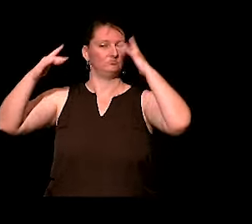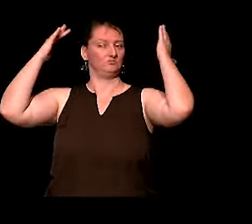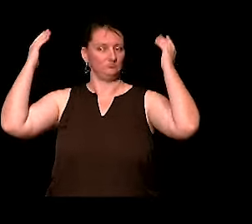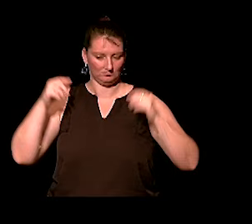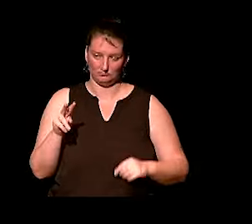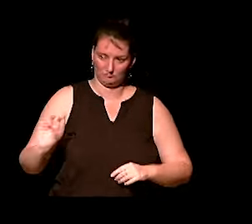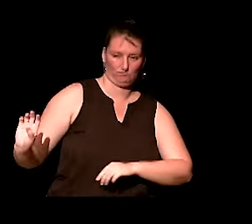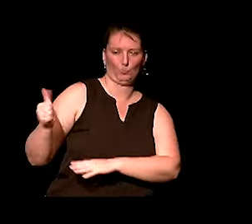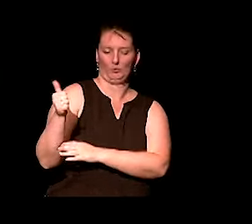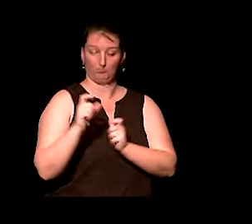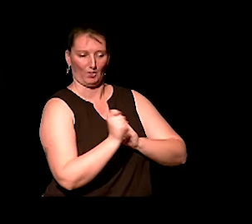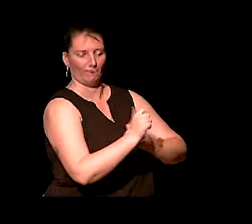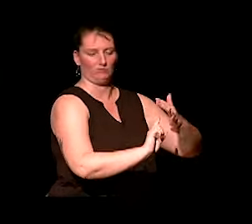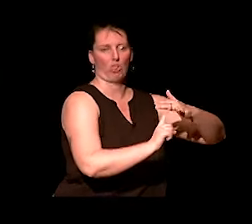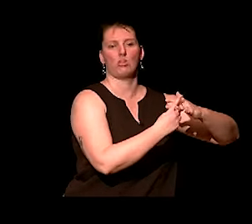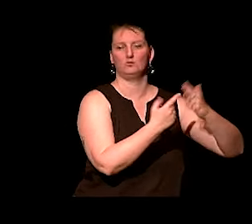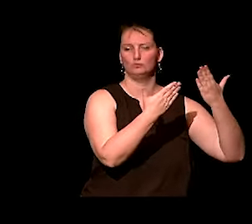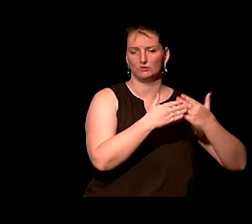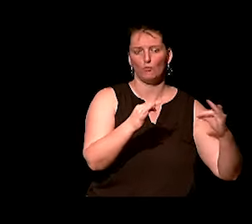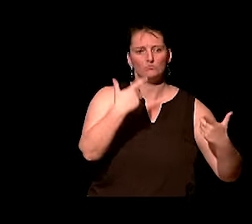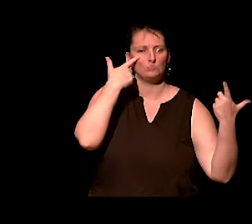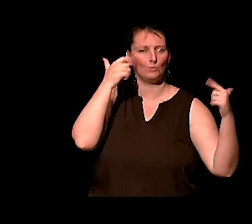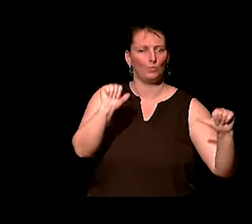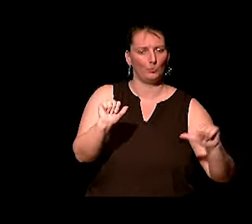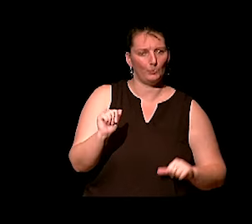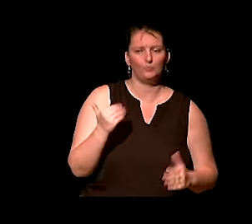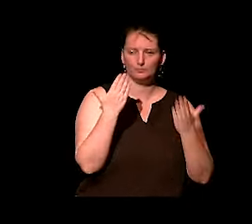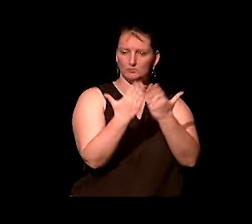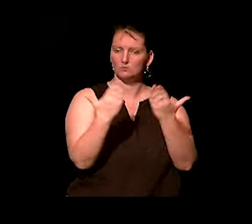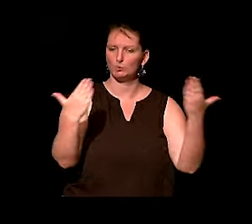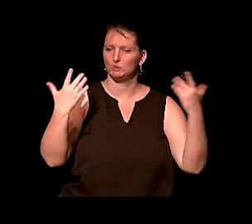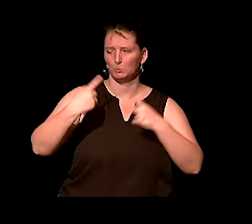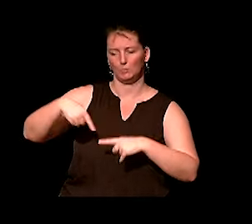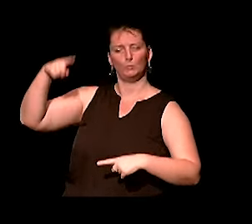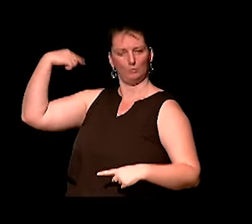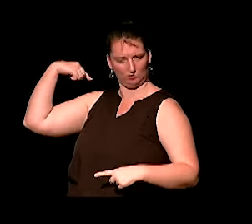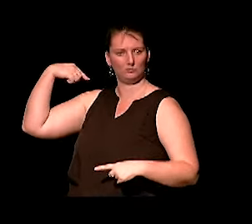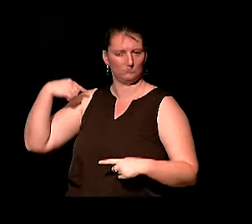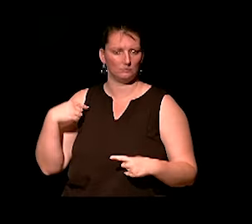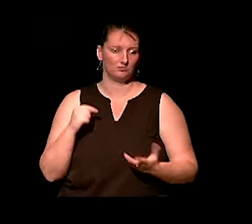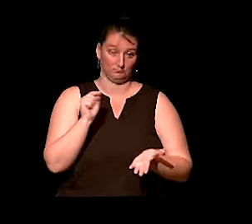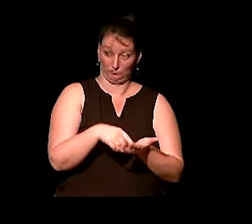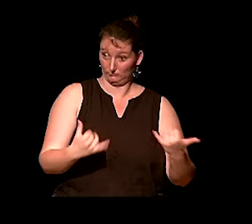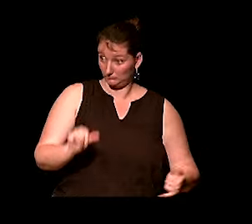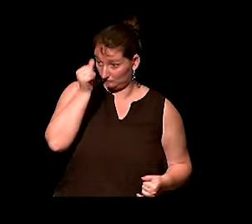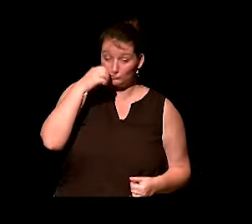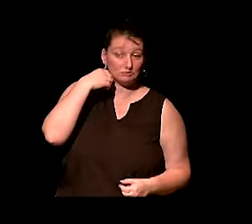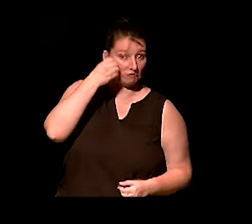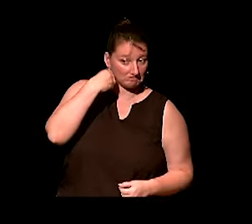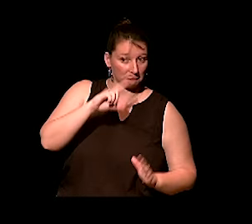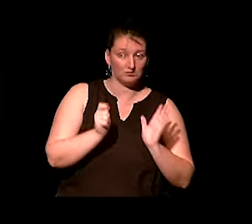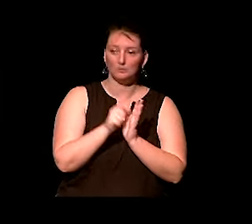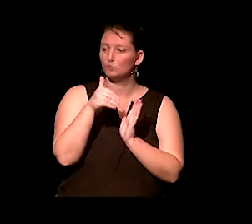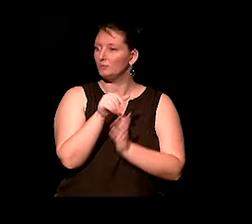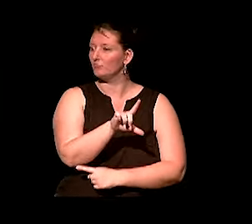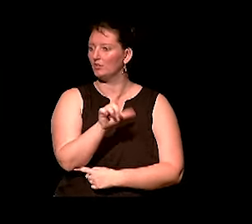à la naissance du cinéma. Vous en avez eu l'exemple dans l'exposition qui avait lieu au musée d'Orsay, ici même, en 2021,